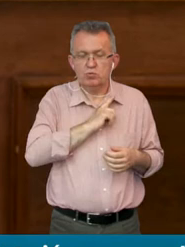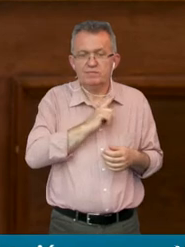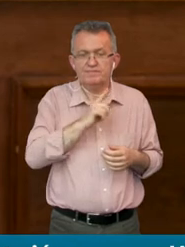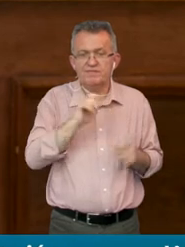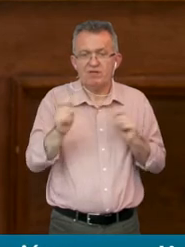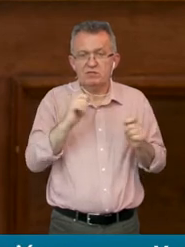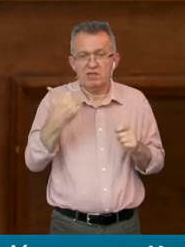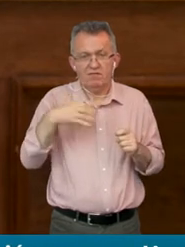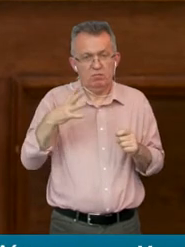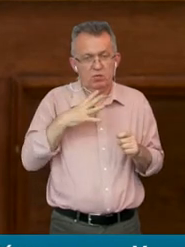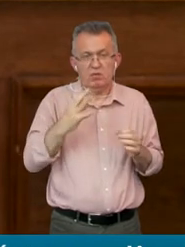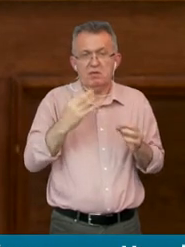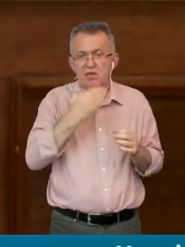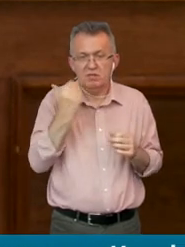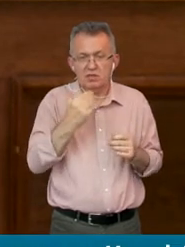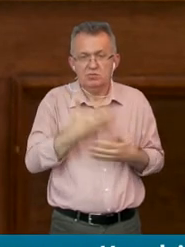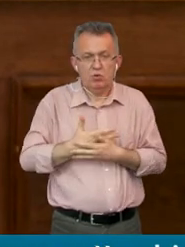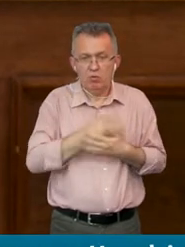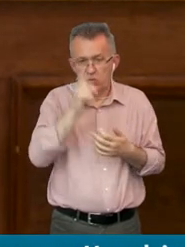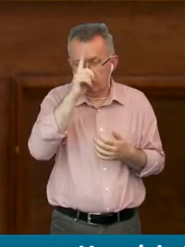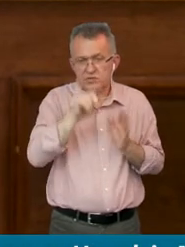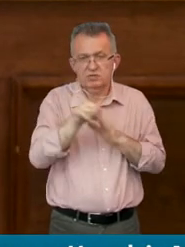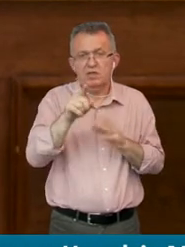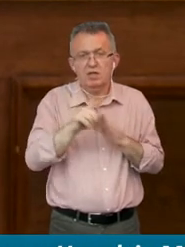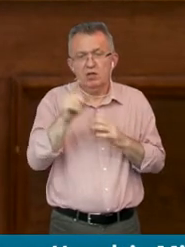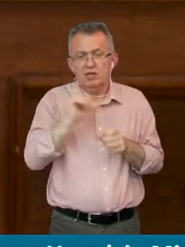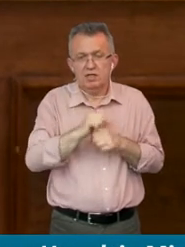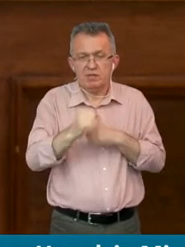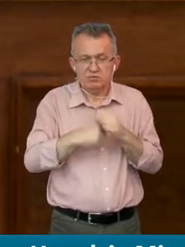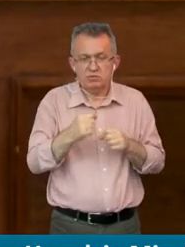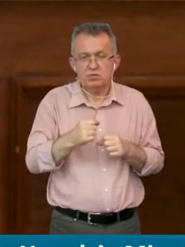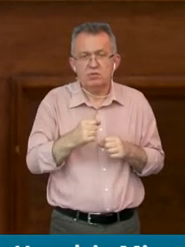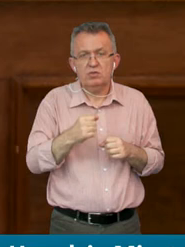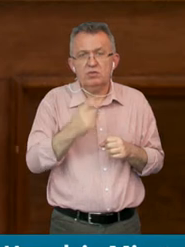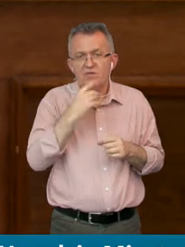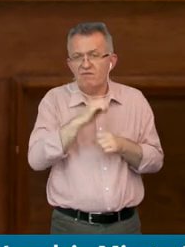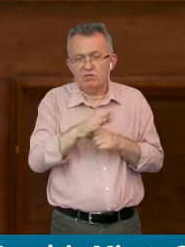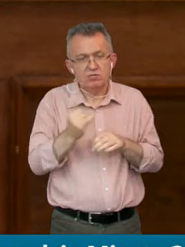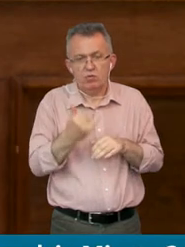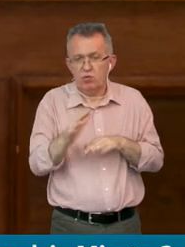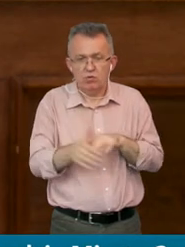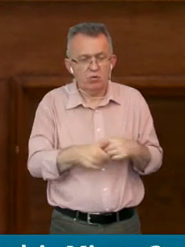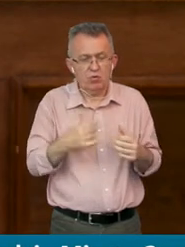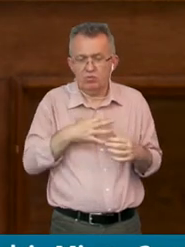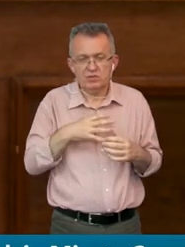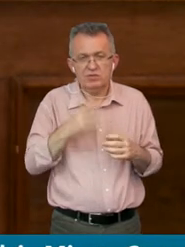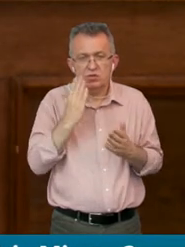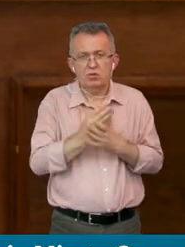dyżury były. Proszę o interwencję. Żłobki publiczne są dla rodziców pracujących. Proszę nie mówić o pandemii, mieszaniu dzieci, bo to zaczyna